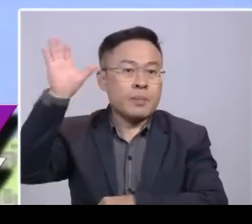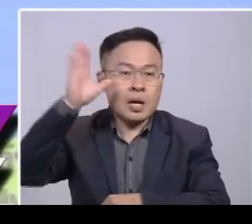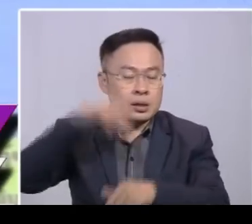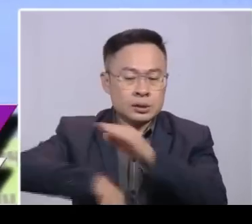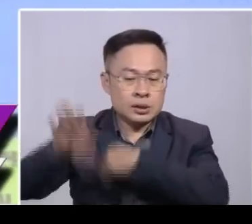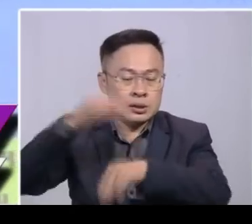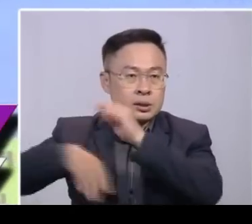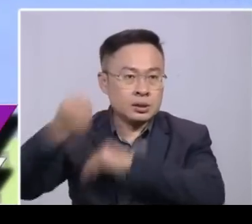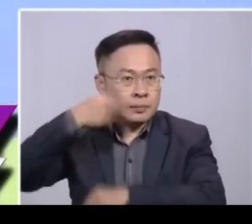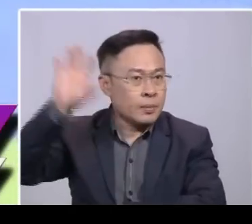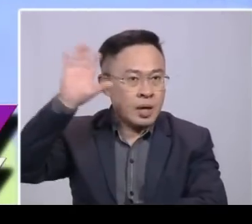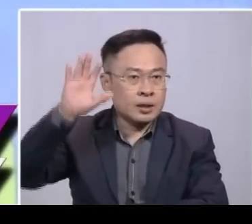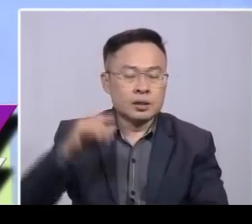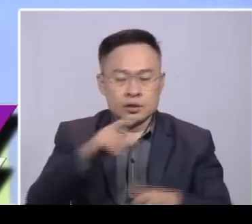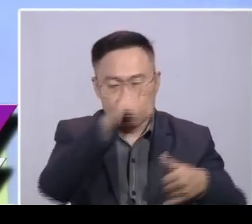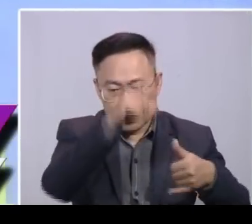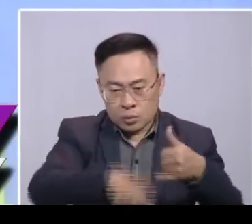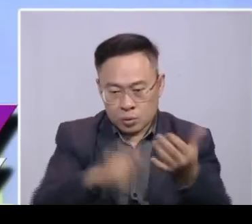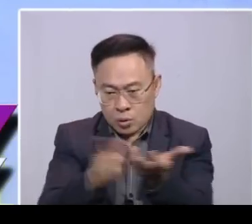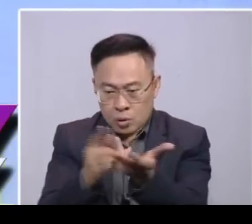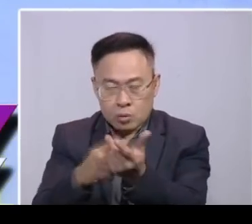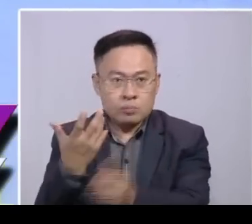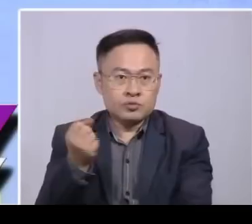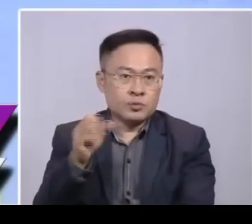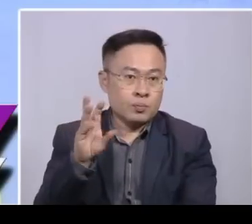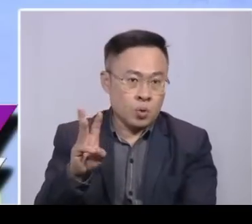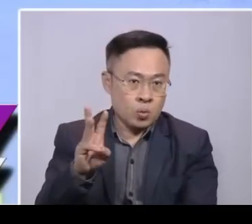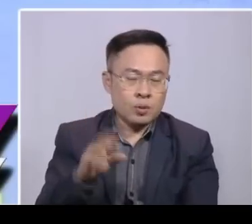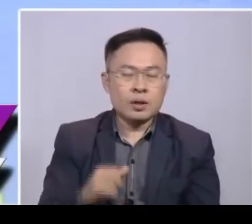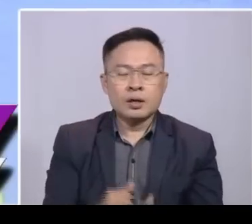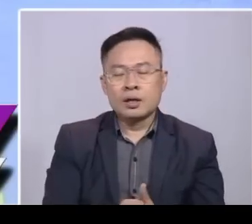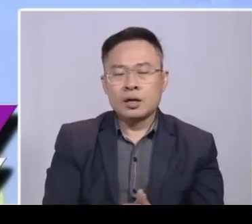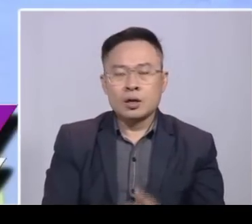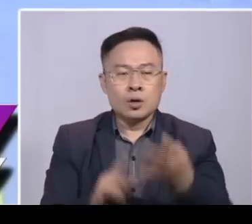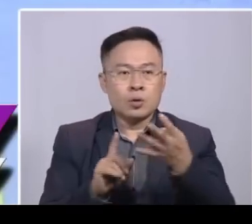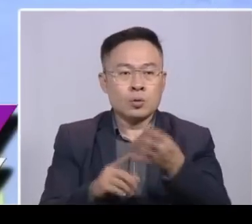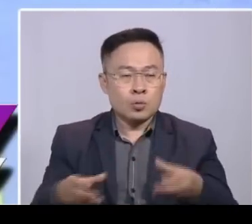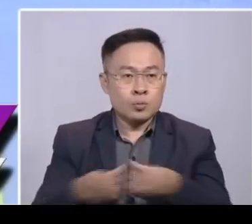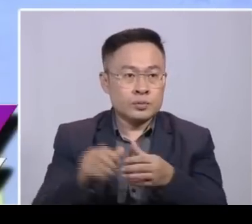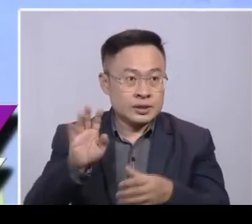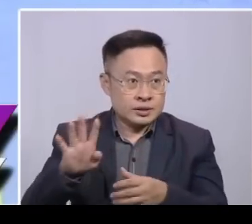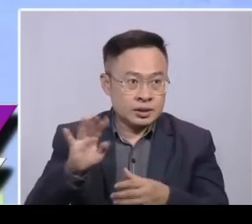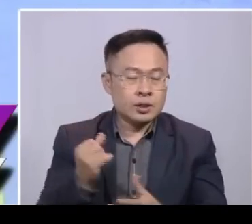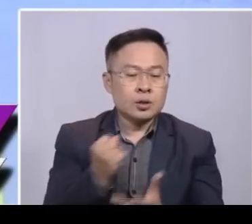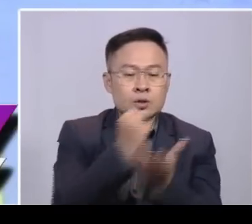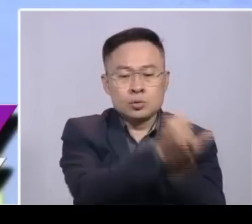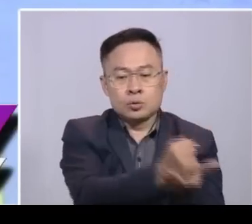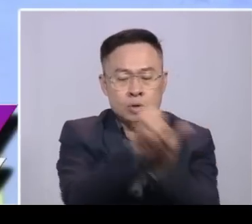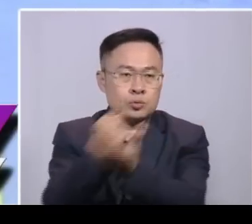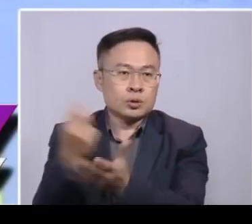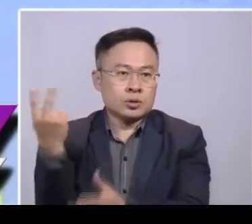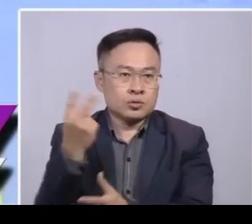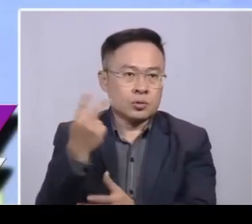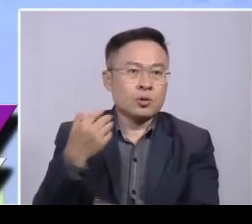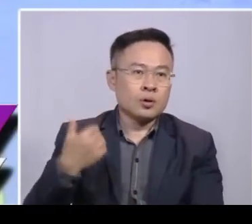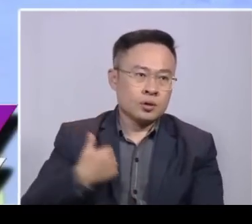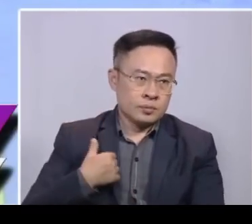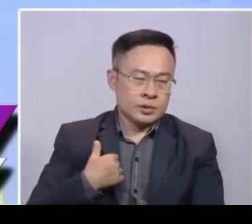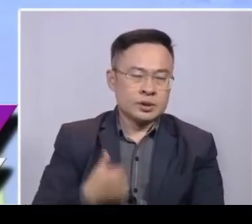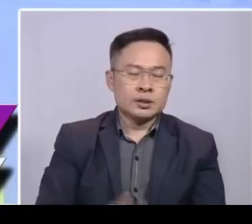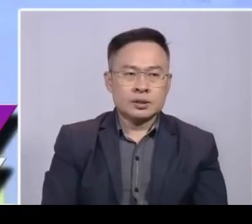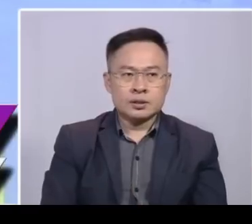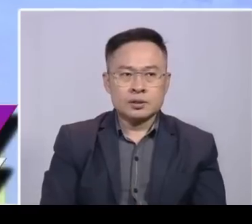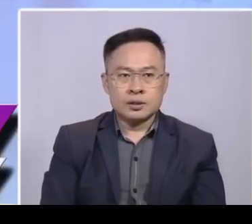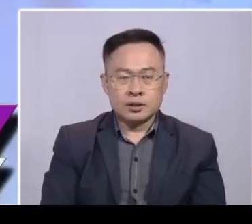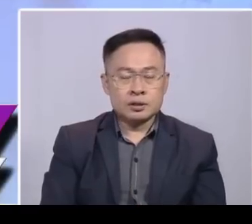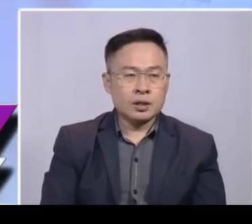สารวัตรแบงค์มีทั้งสิ้น16นายและกลุ่มสุดท้ายมี1นายคือให้การช่วยเหลือทั้งสารวัตรแบงค์และยังให้การช่วยเหลือ